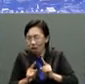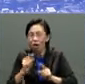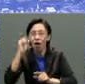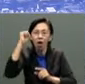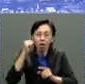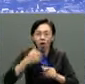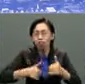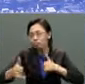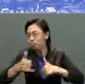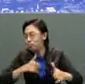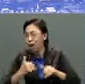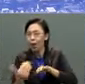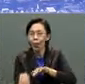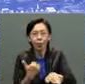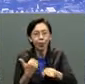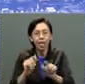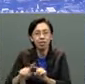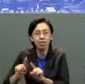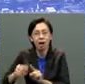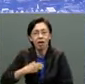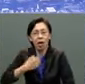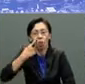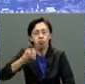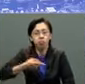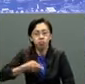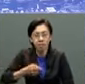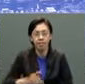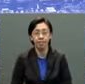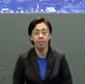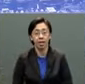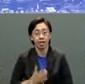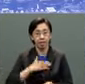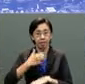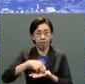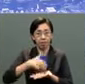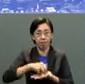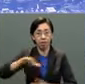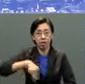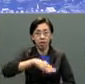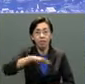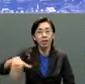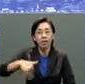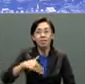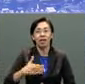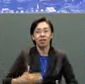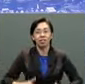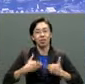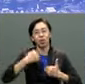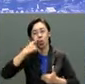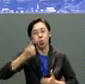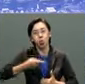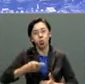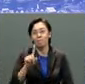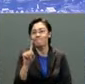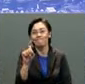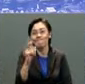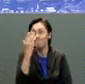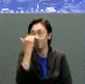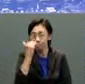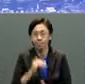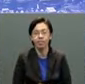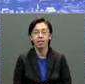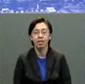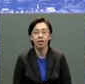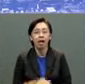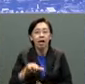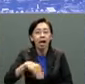ไรต่างๆต้องเป็นเหมือนปกติแต่ผมนำเรียนนะครับว่าทำไมเราถึงกลับไปที่ปกติไม่ได้ก่อนนะครับท่านต้องเข้าใ